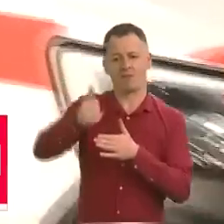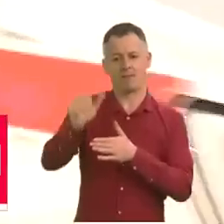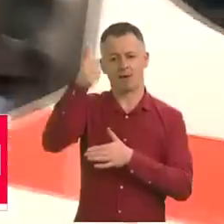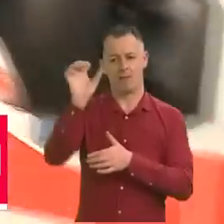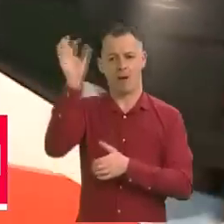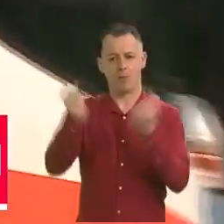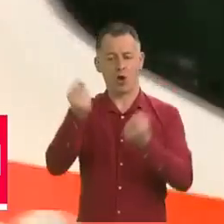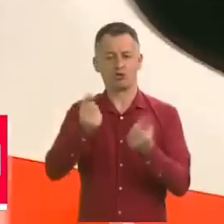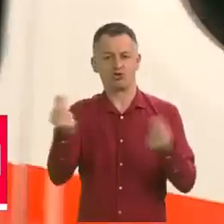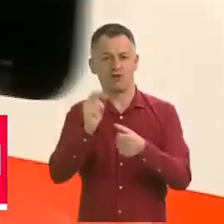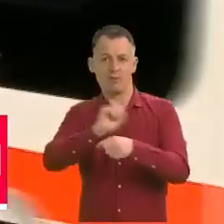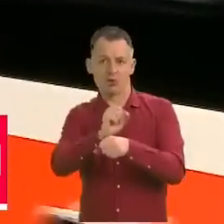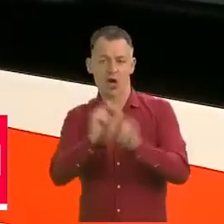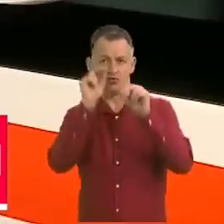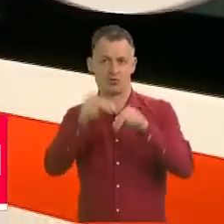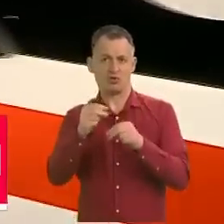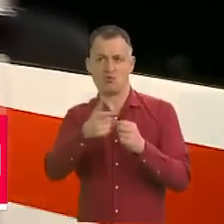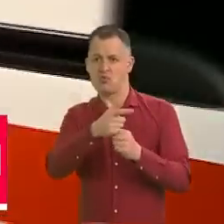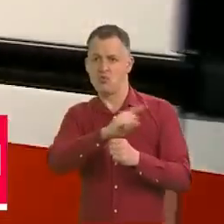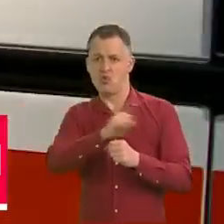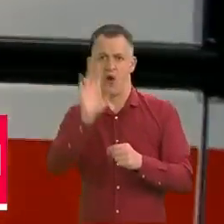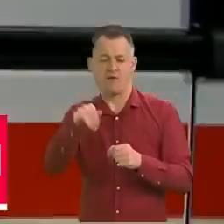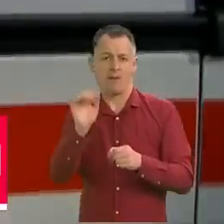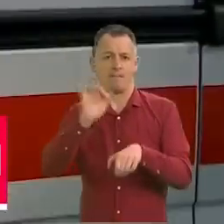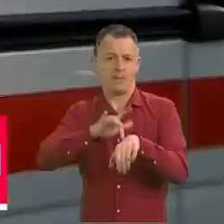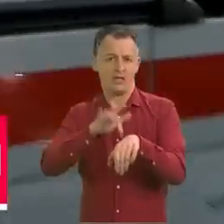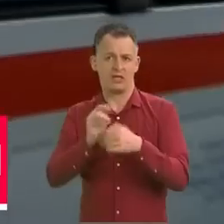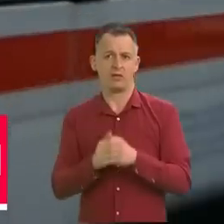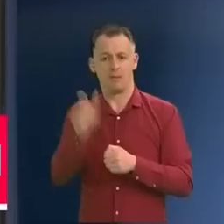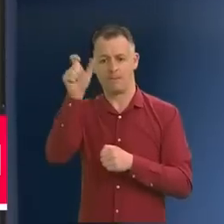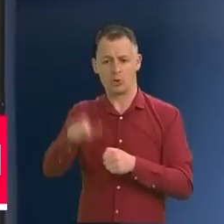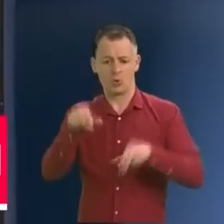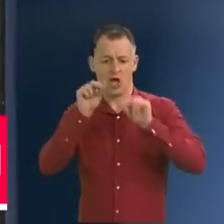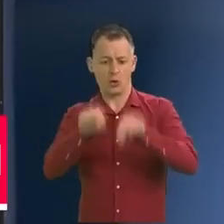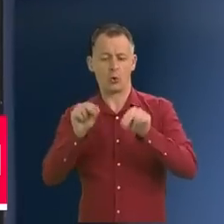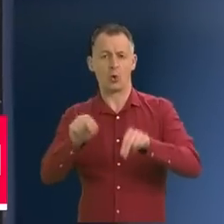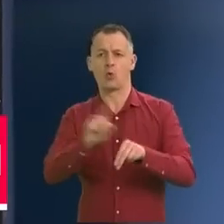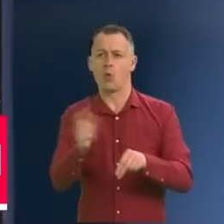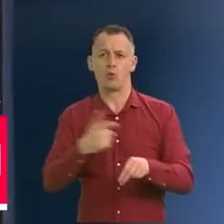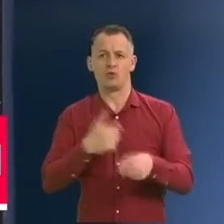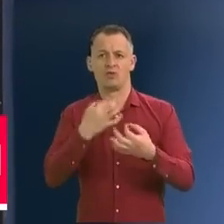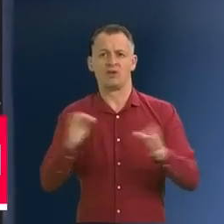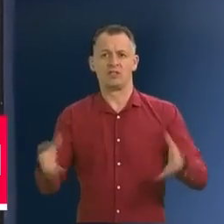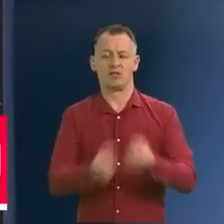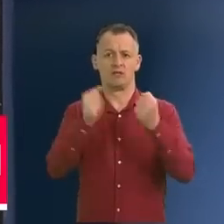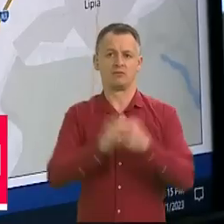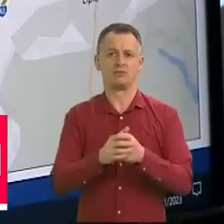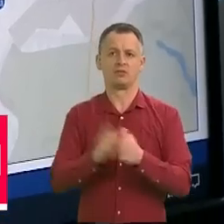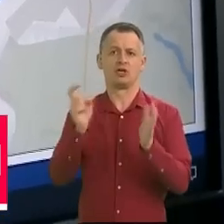minute a ajuns și ambulanța. Echipajul nu avea însă și medic. Antrenorul nu a putut fi salvat. La solicitare s-a alocat resursa cu